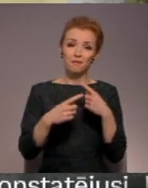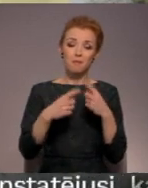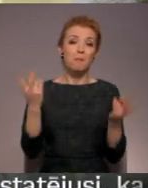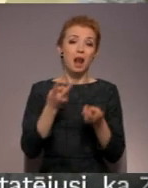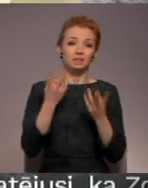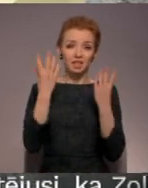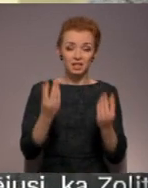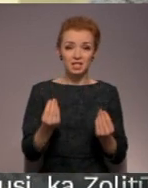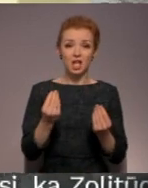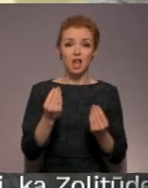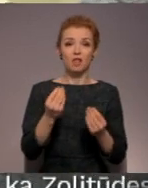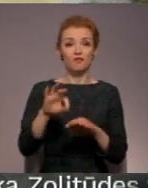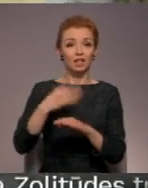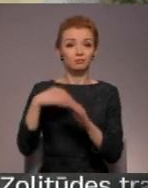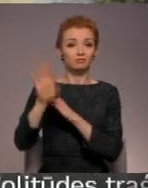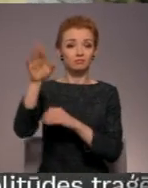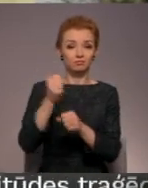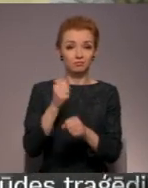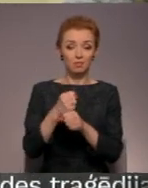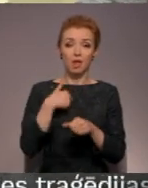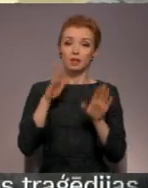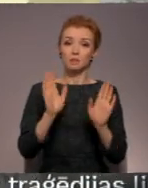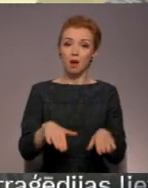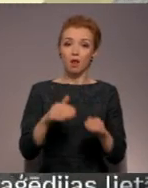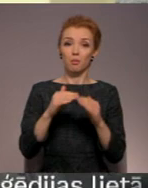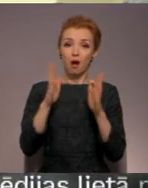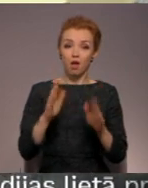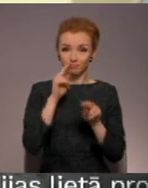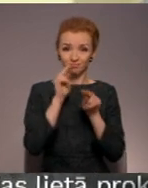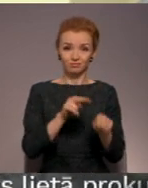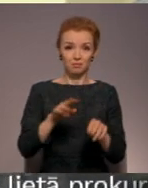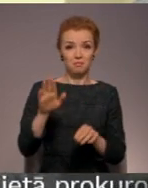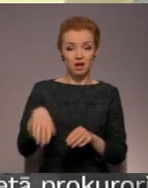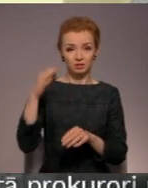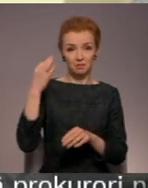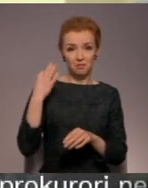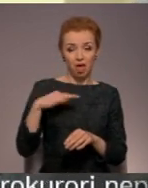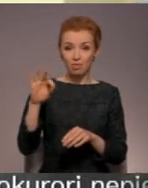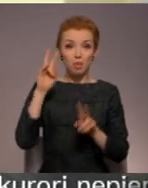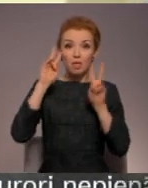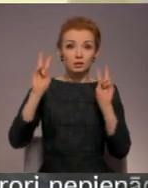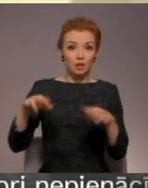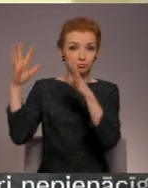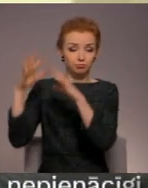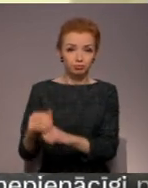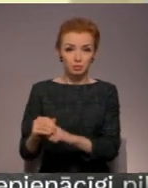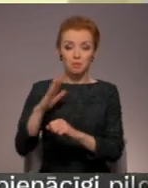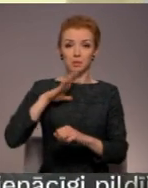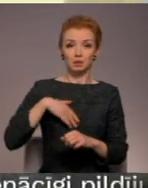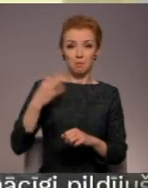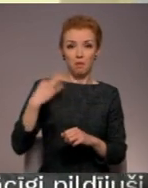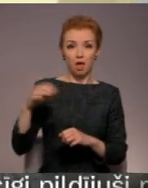Parasta diena. Viņš devās strādāt. Es paliku mājās, pieskatīju mazmeitu, pat nezināju par nogruvumu. Pēc tam meita